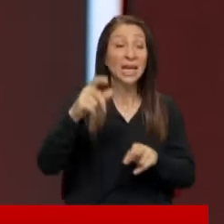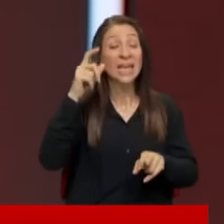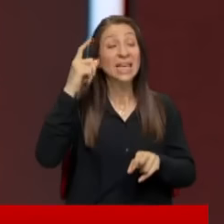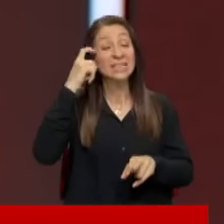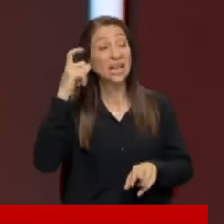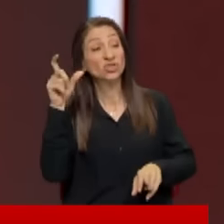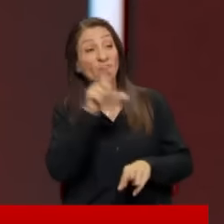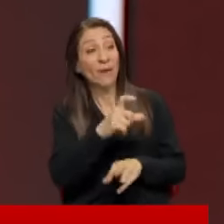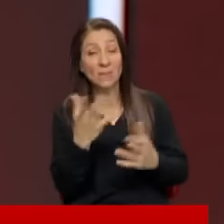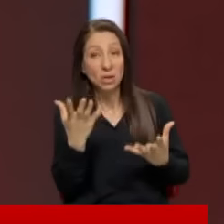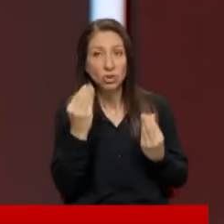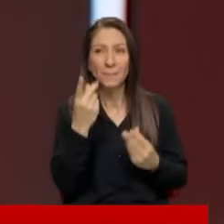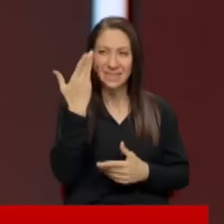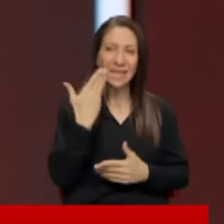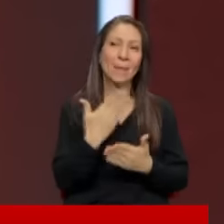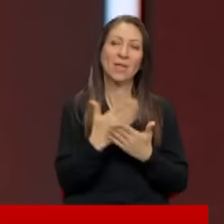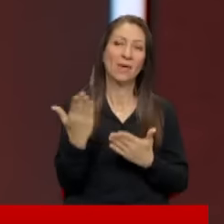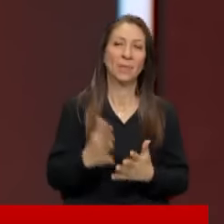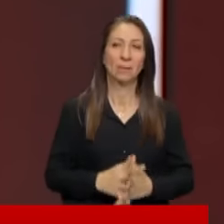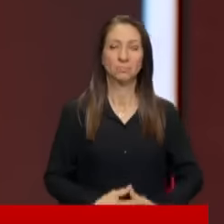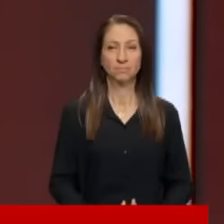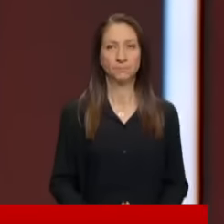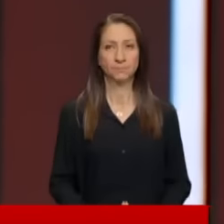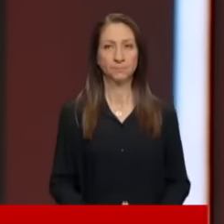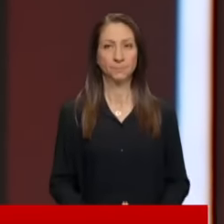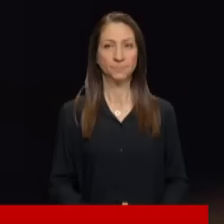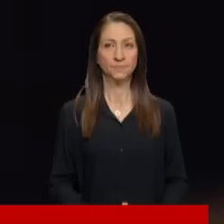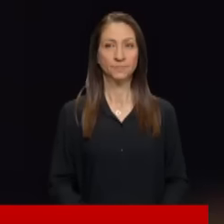nasıl yorumlanıyor? Bir izleyelim, devam edelim.